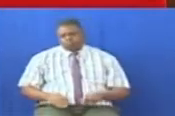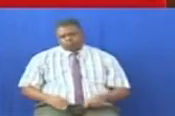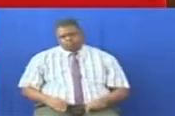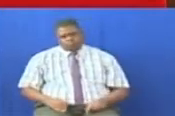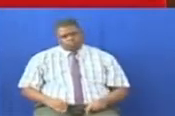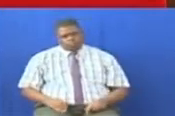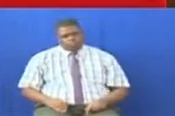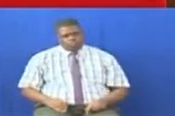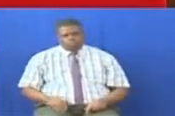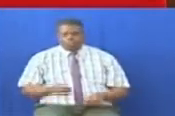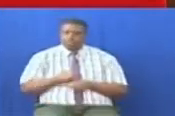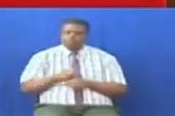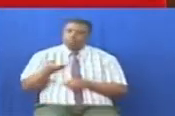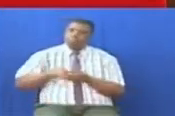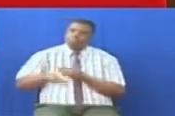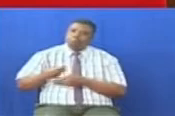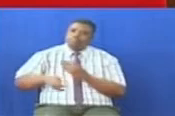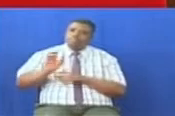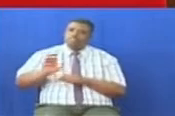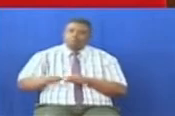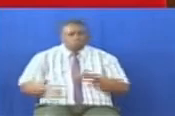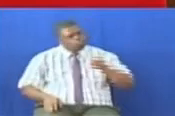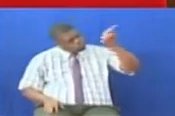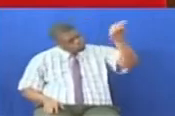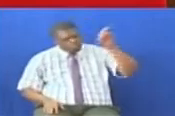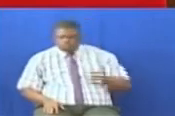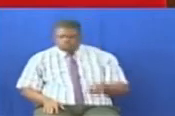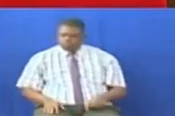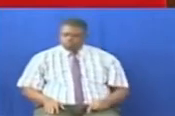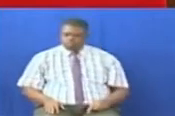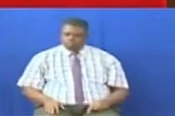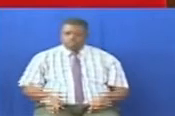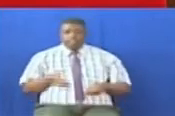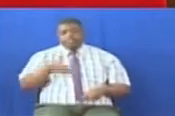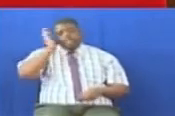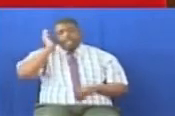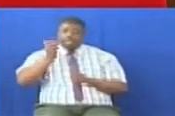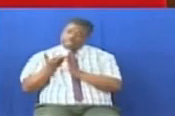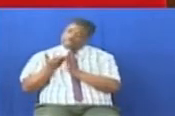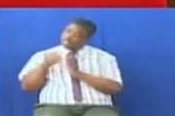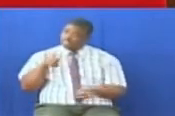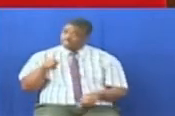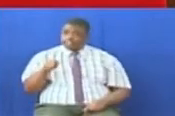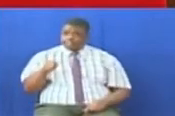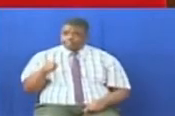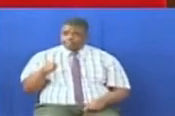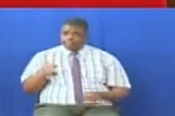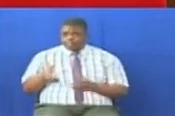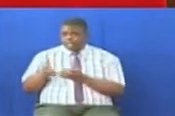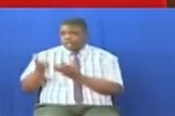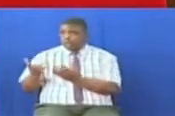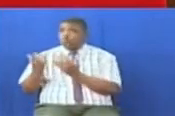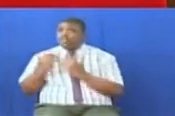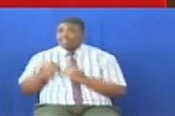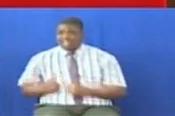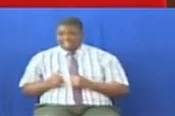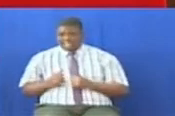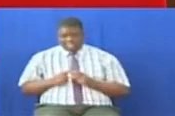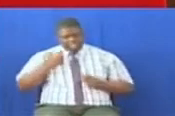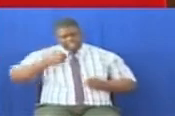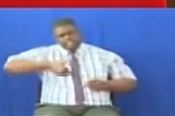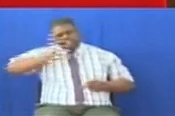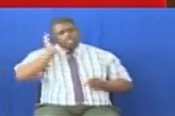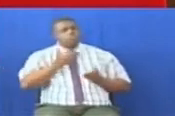pale waweze kufanya biashara zao. Mimi niombe serikali kwa kweli ili liangalie na kiwezekana. Kwa nini sasa